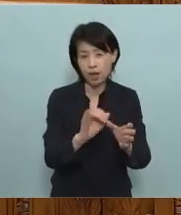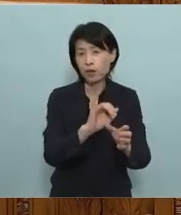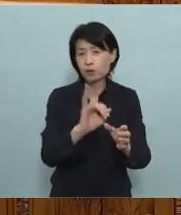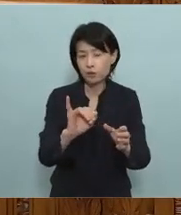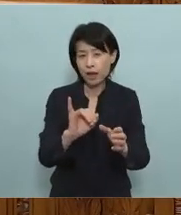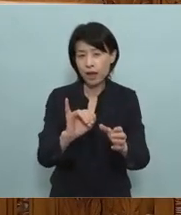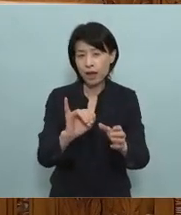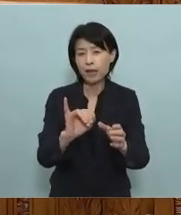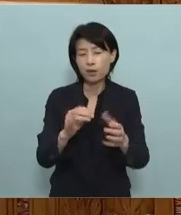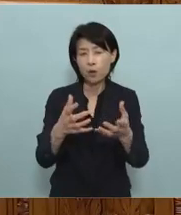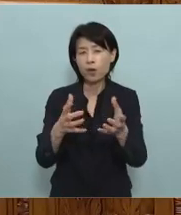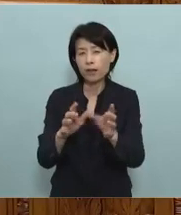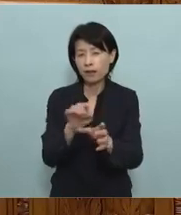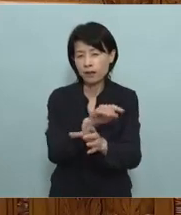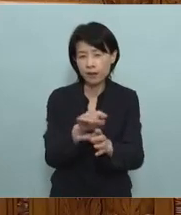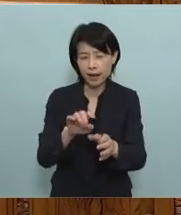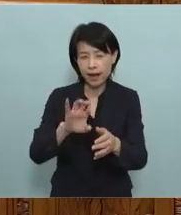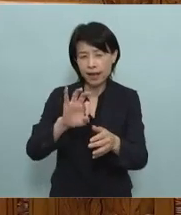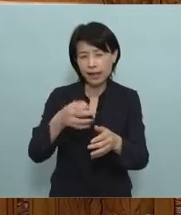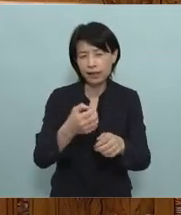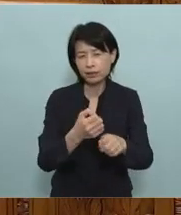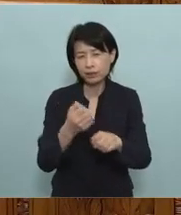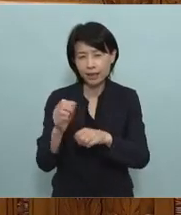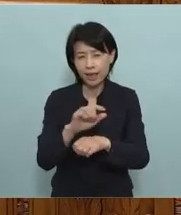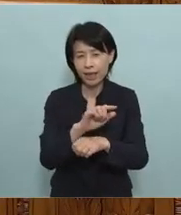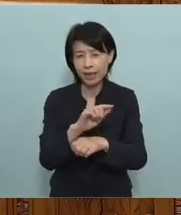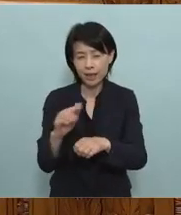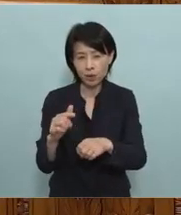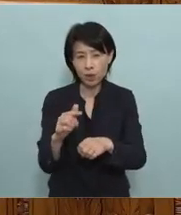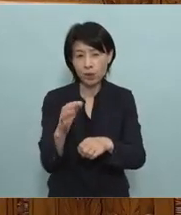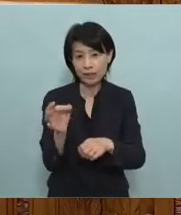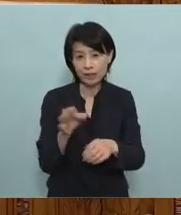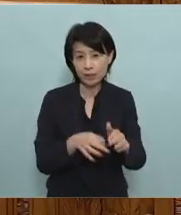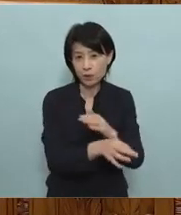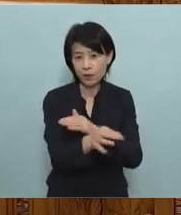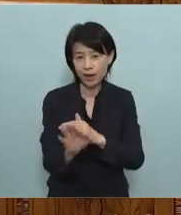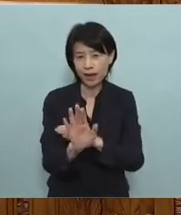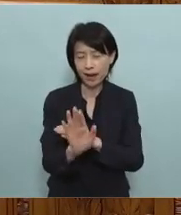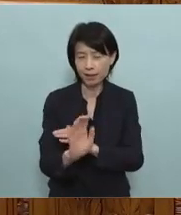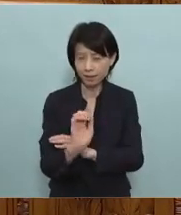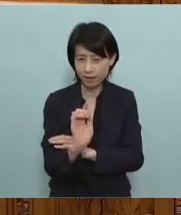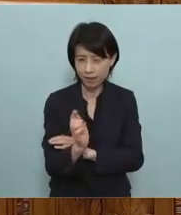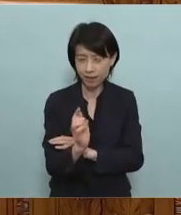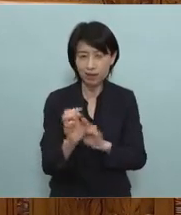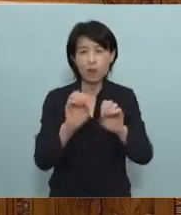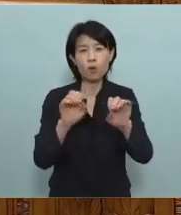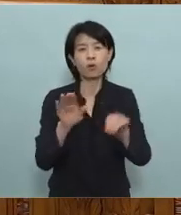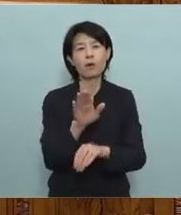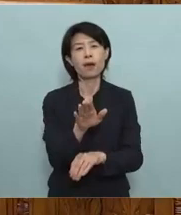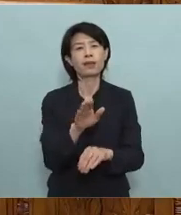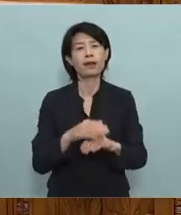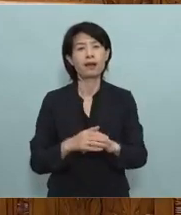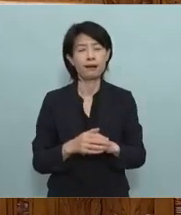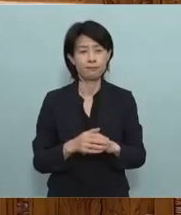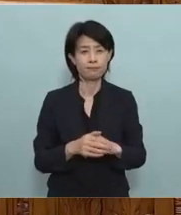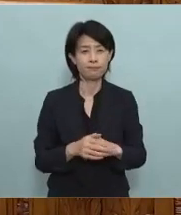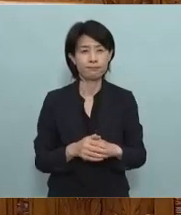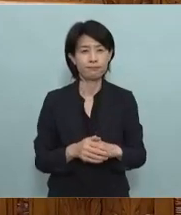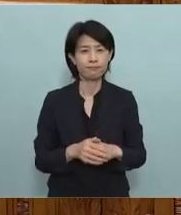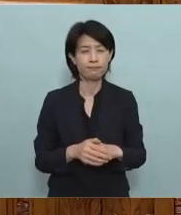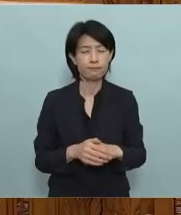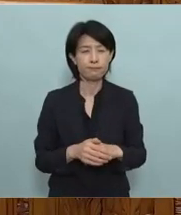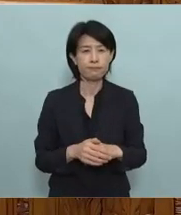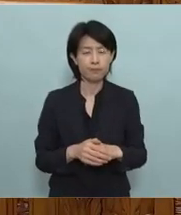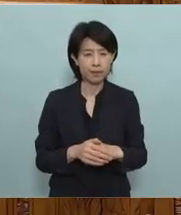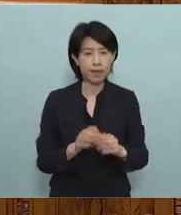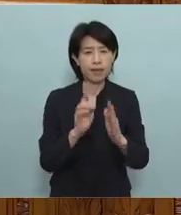などに脱税などが疑われる不透明な資金の流れがあるのではないかと報道される始末です。